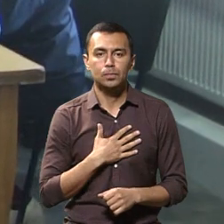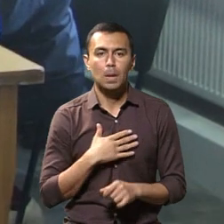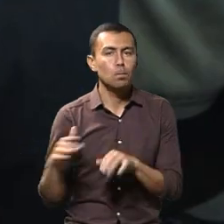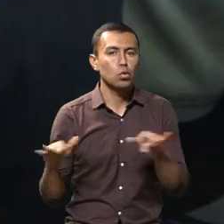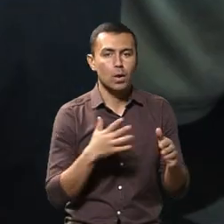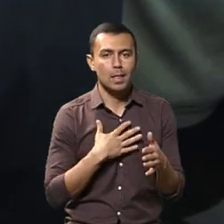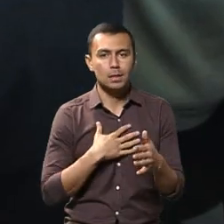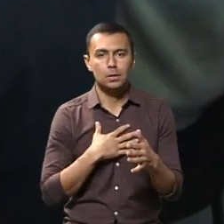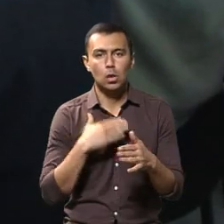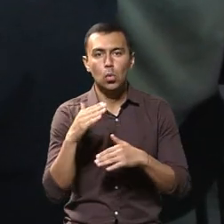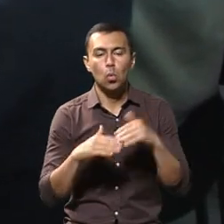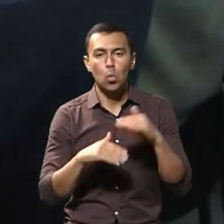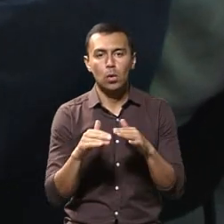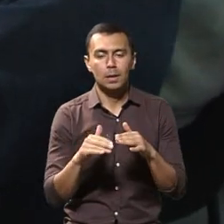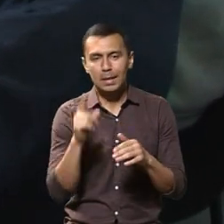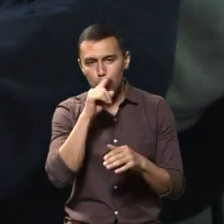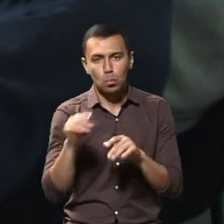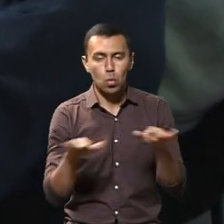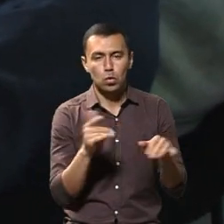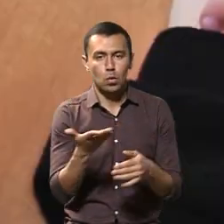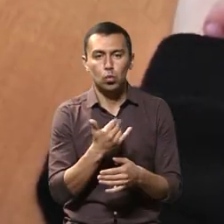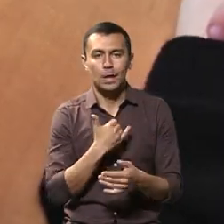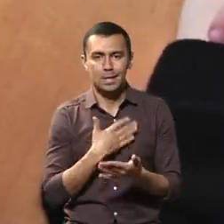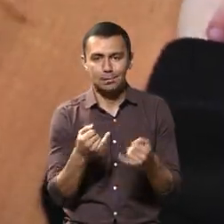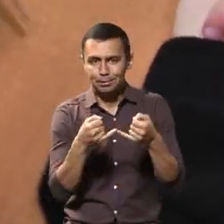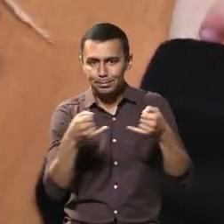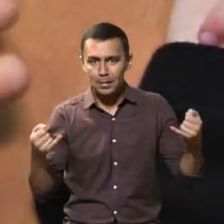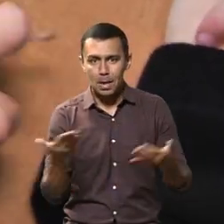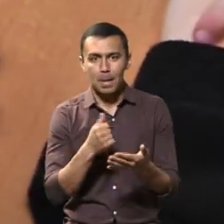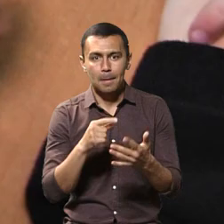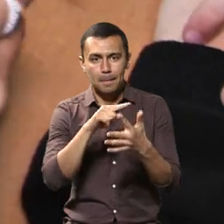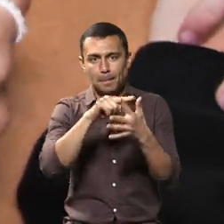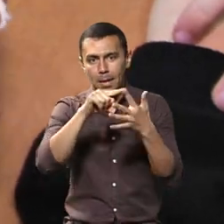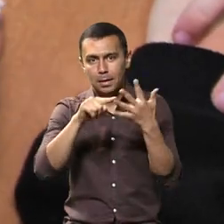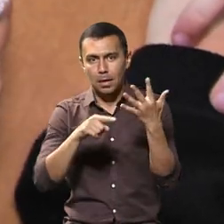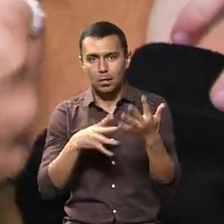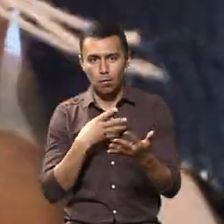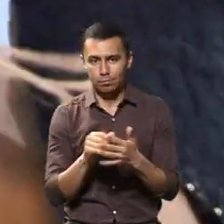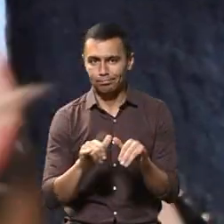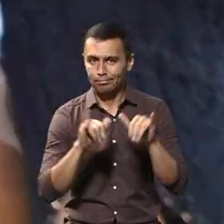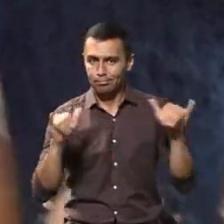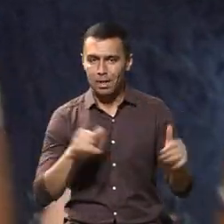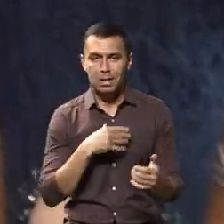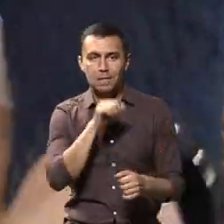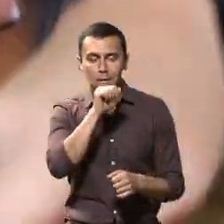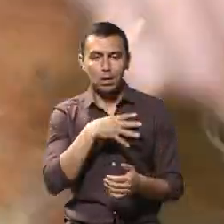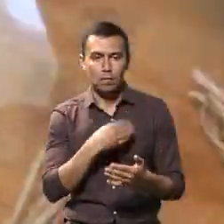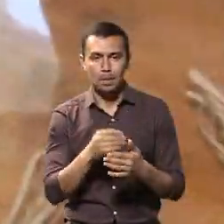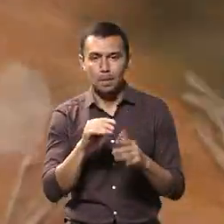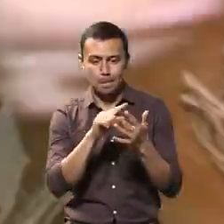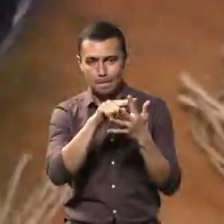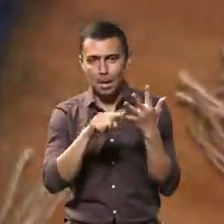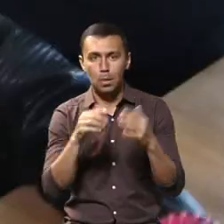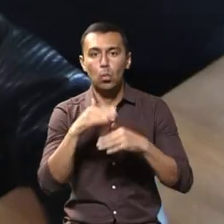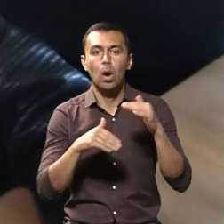моторику наших рук, дрібну моторику, через те, що у нас є шнурівка. Ми пальчики свої розвиваємо, ми завдяки своїм пальчикам і рукам